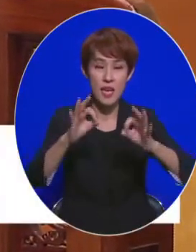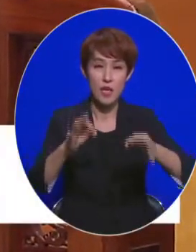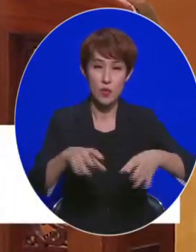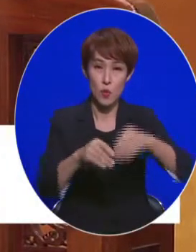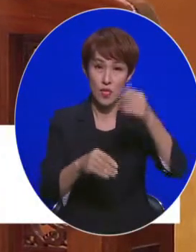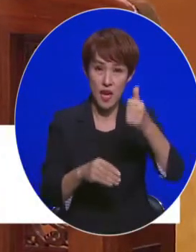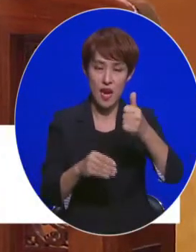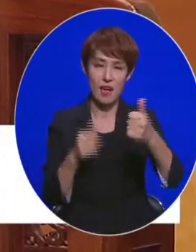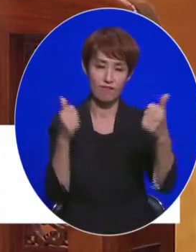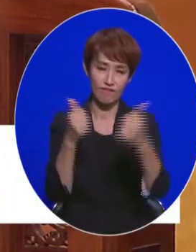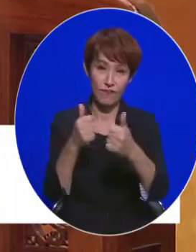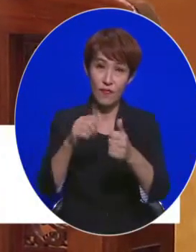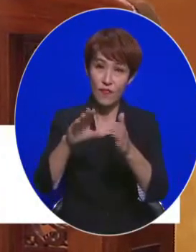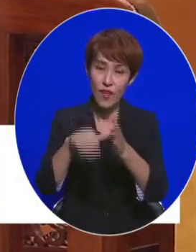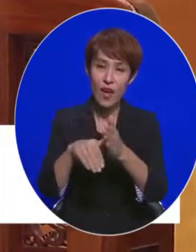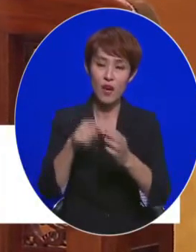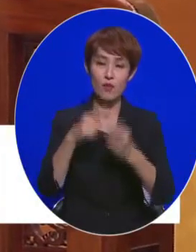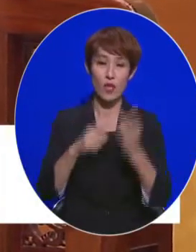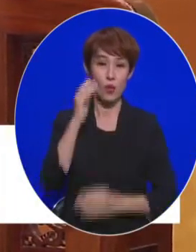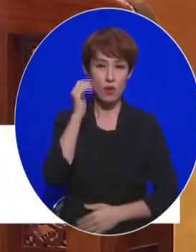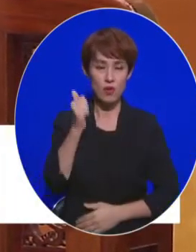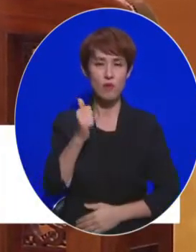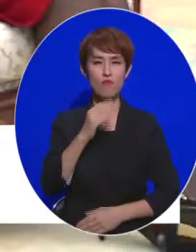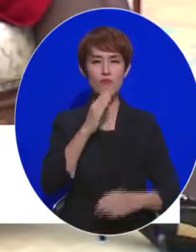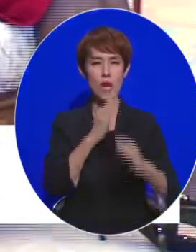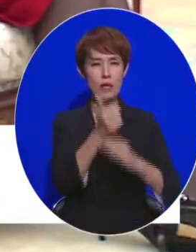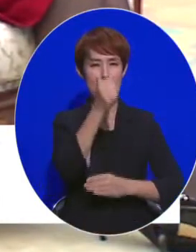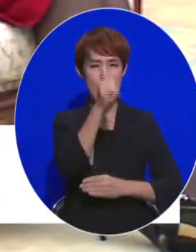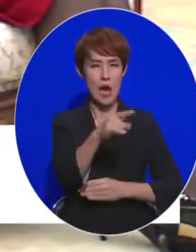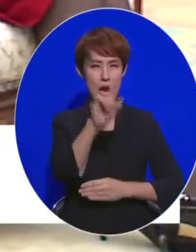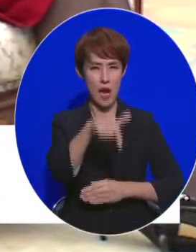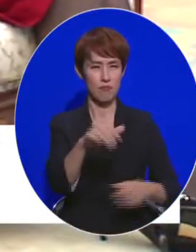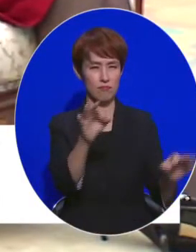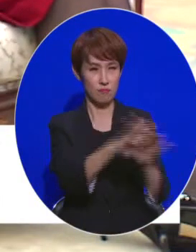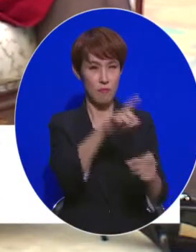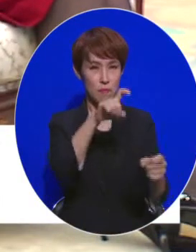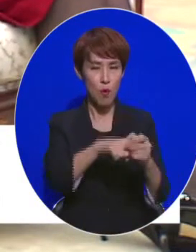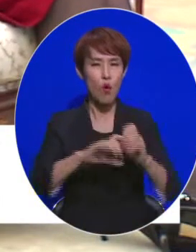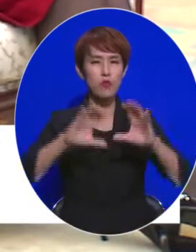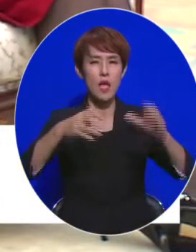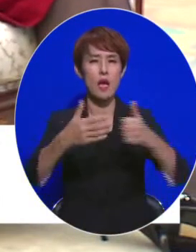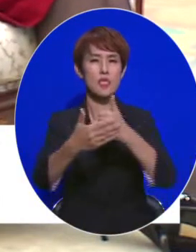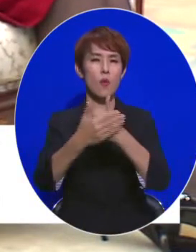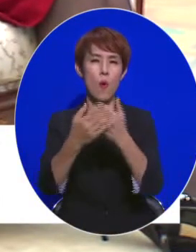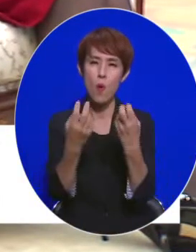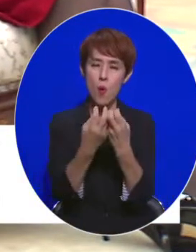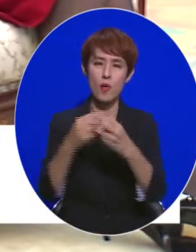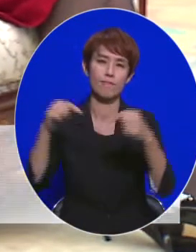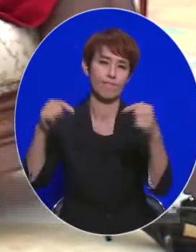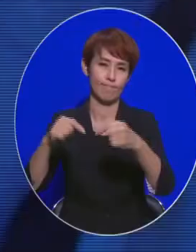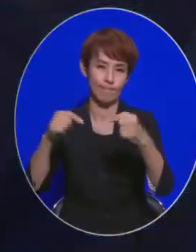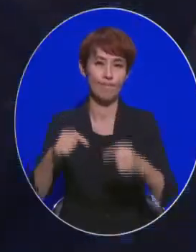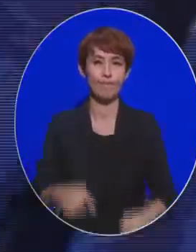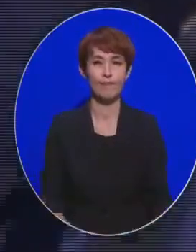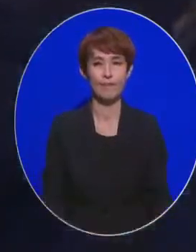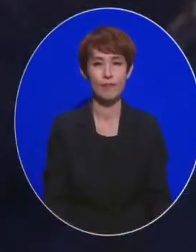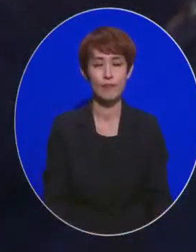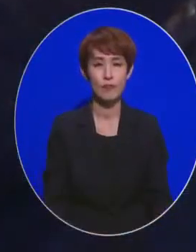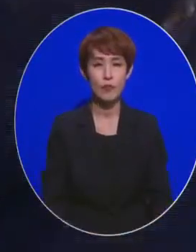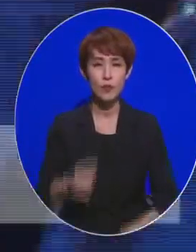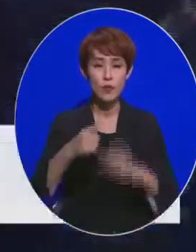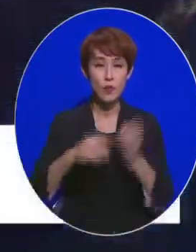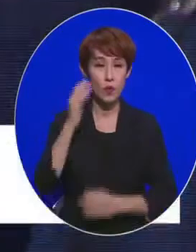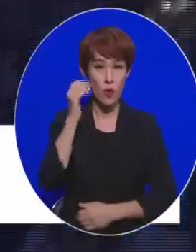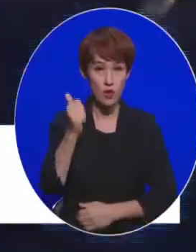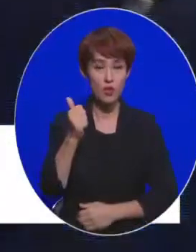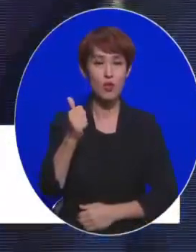총재와의 오찬에서도 윤 대통령은 북한의 비핵화를 위한 국제금융기구 등의 지원 방안을 논의했습니다. 윤 대통령은